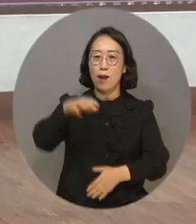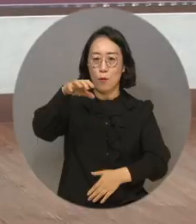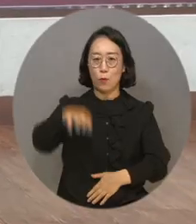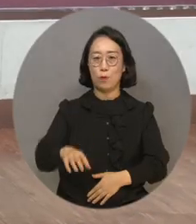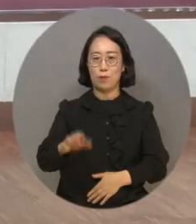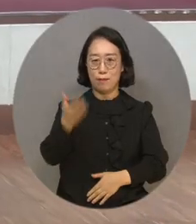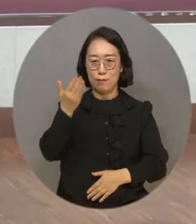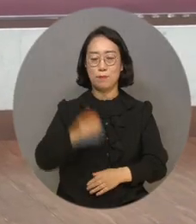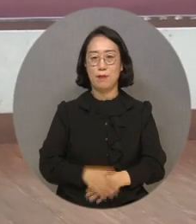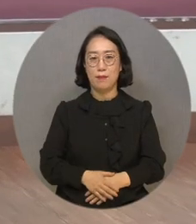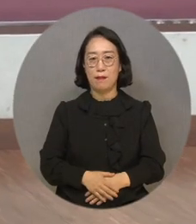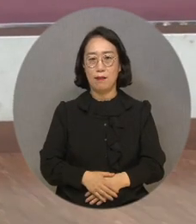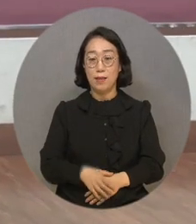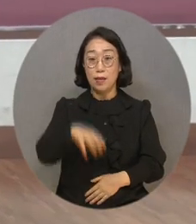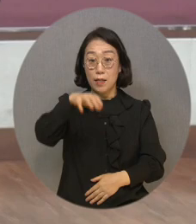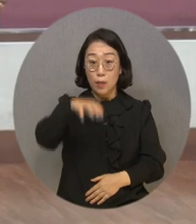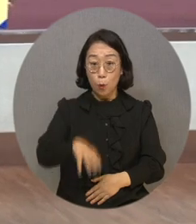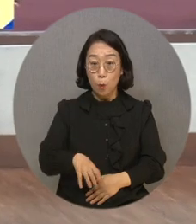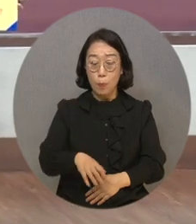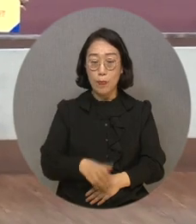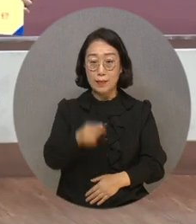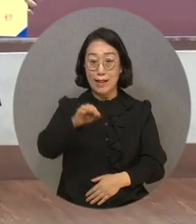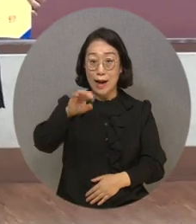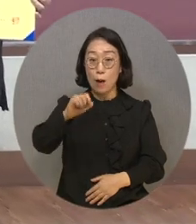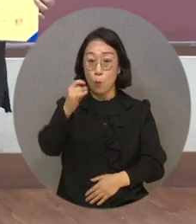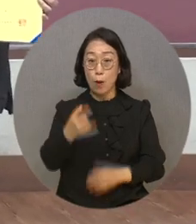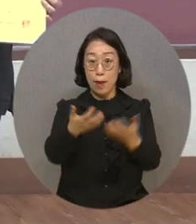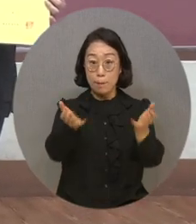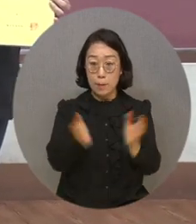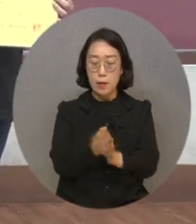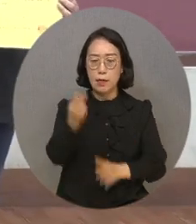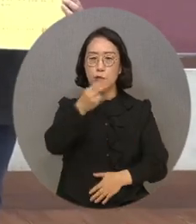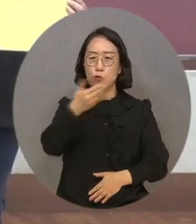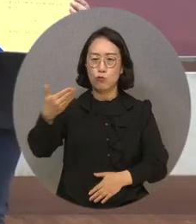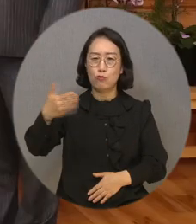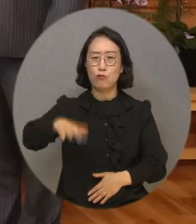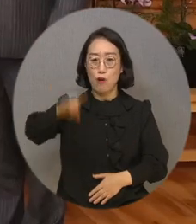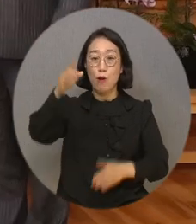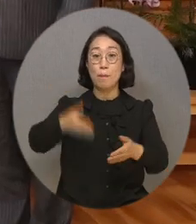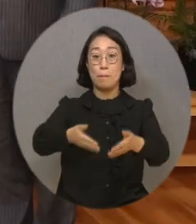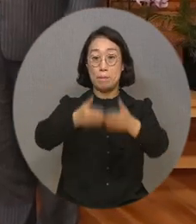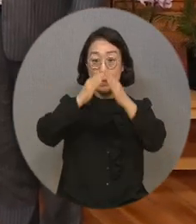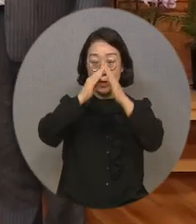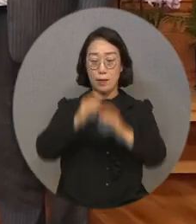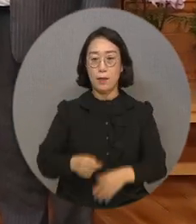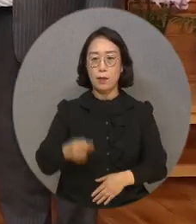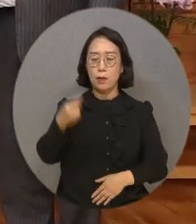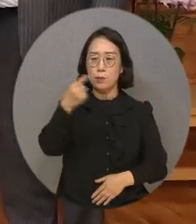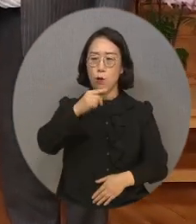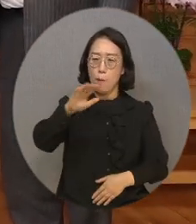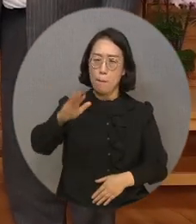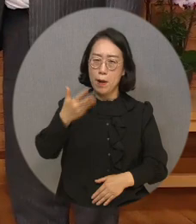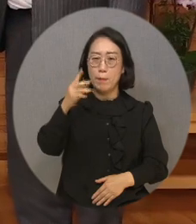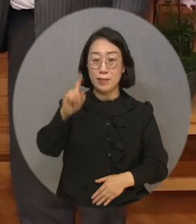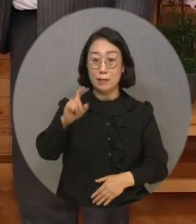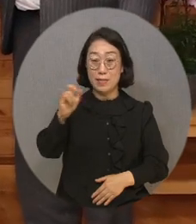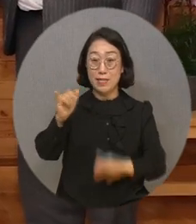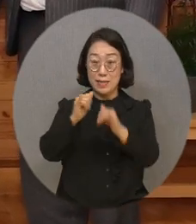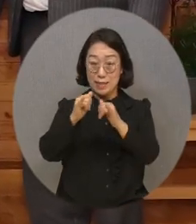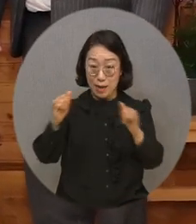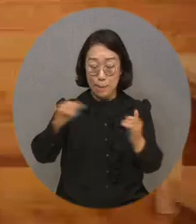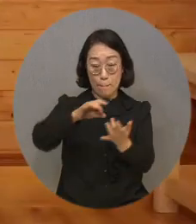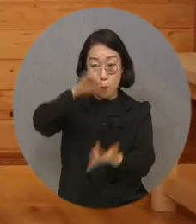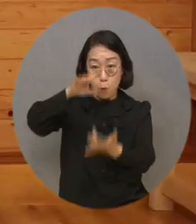됐습니다. 장흥군 인재육성 장학회는 지난 2009년 설립 이후 총 1,811명의 장학생을